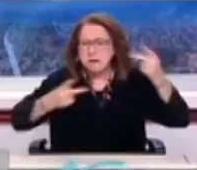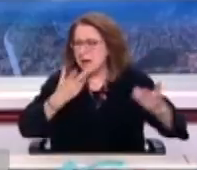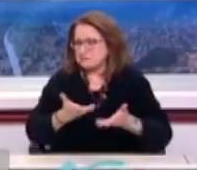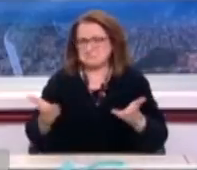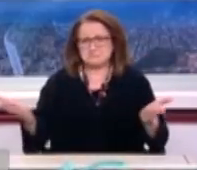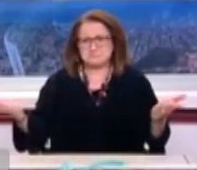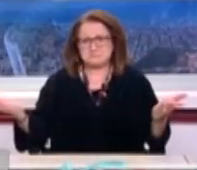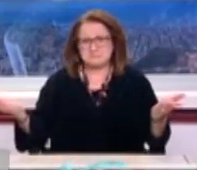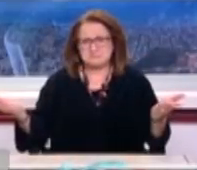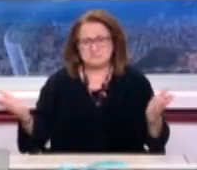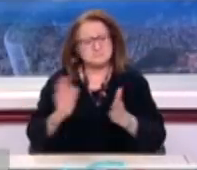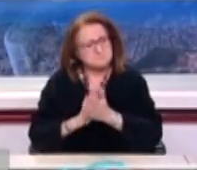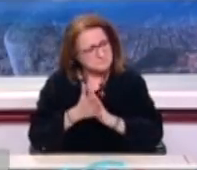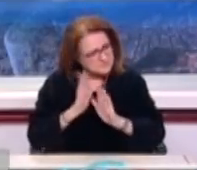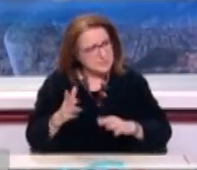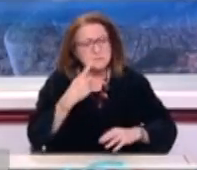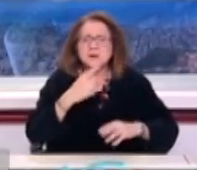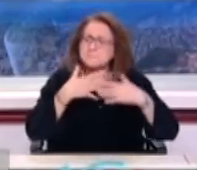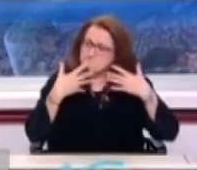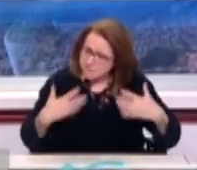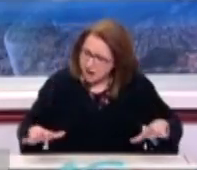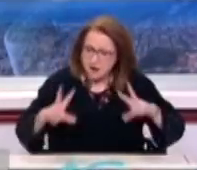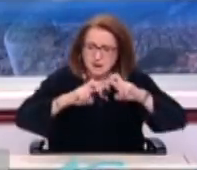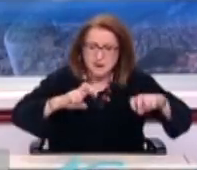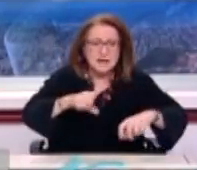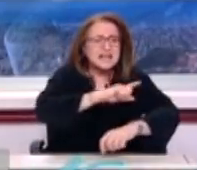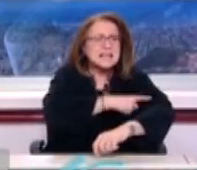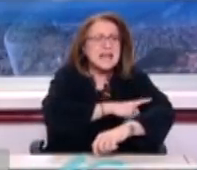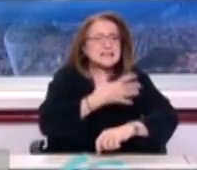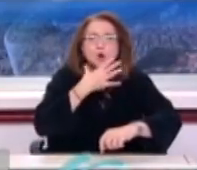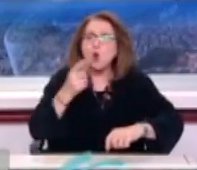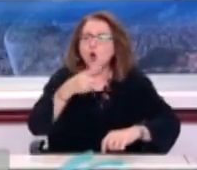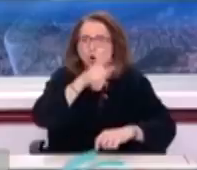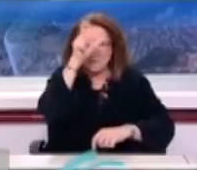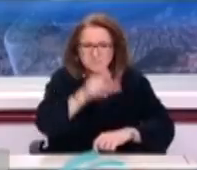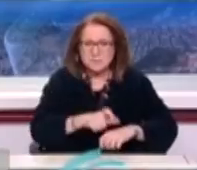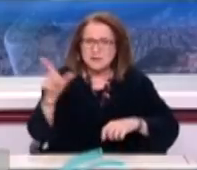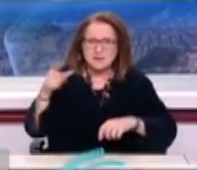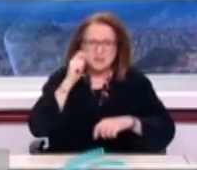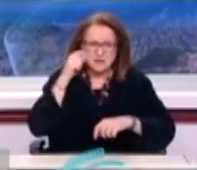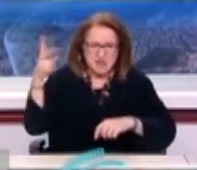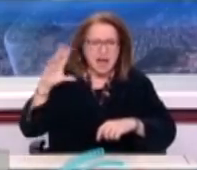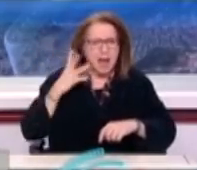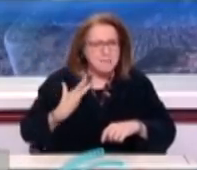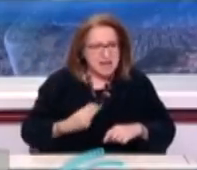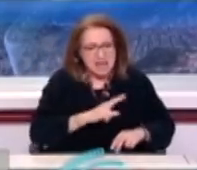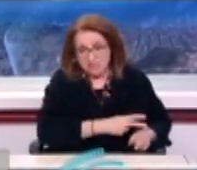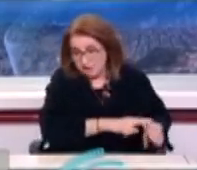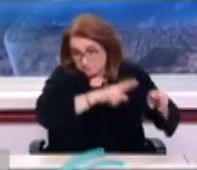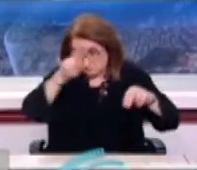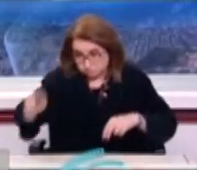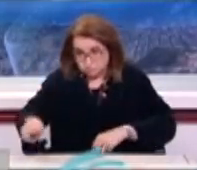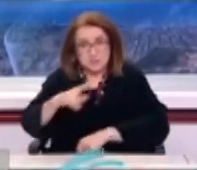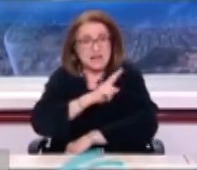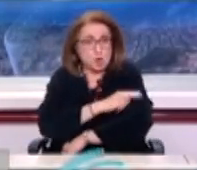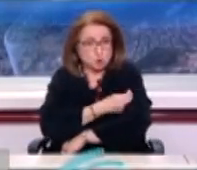Έχουν ιχνηλατηθεί οι επαγγελματίες υγείας, έχουν απομονωθεί όπου αυτό είναι απαραίτητο, έχουν δοθεί οι οδηγίες που πρέπει και